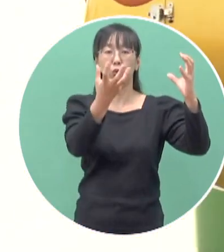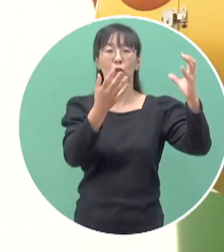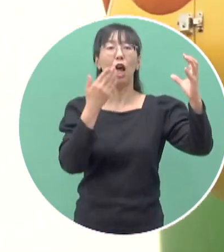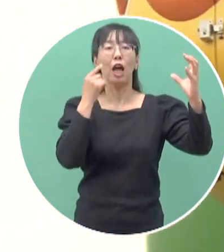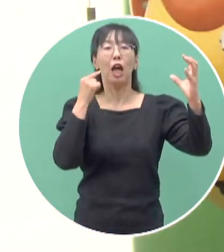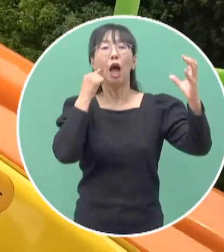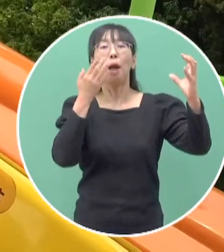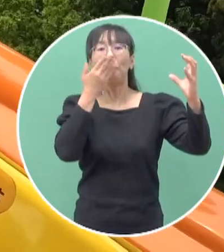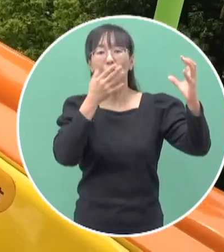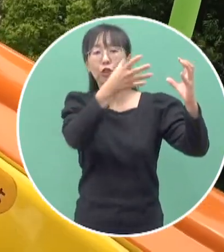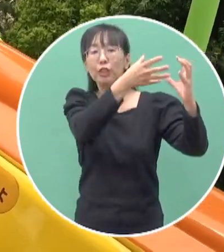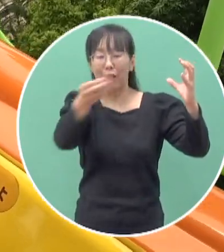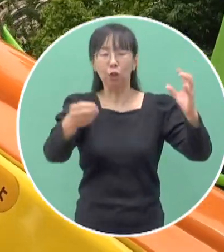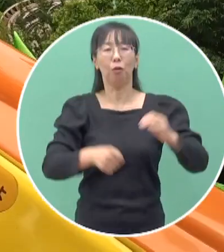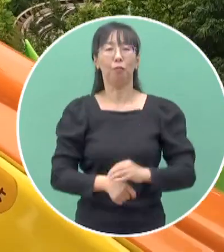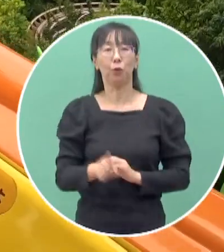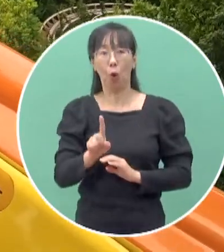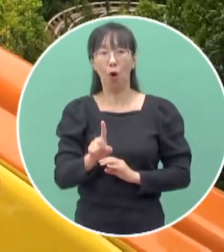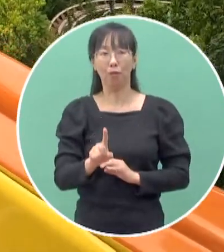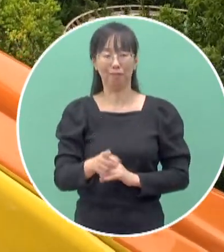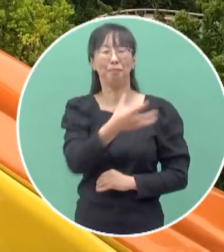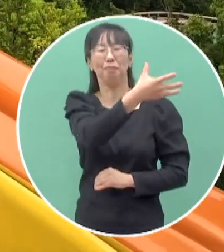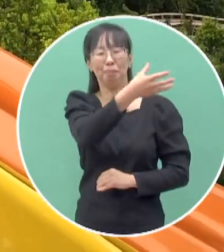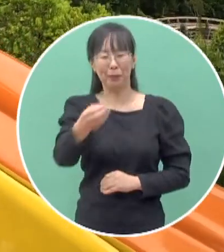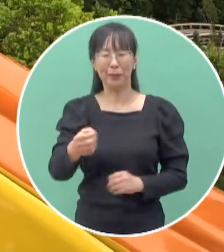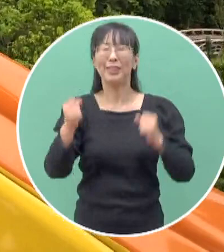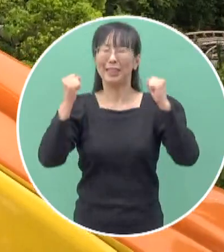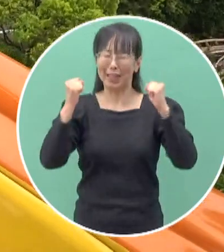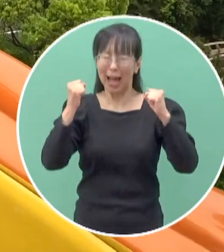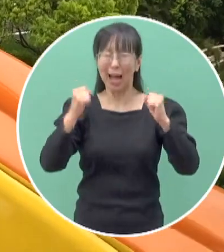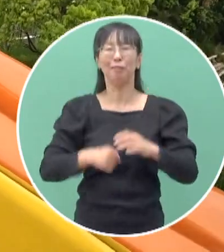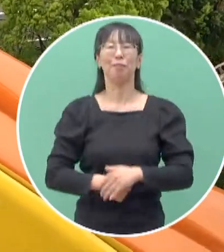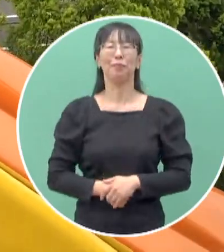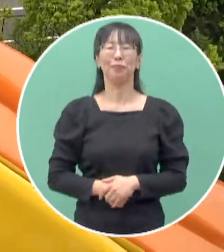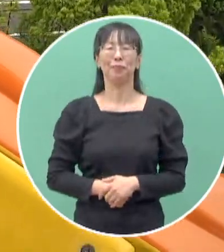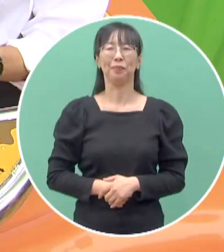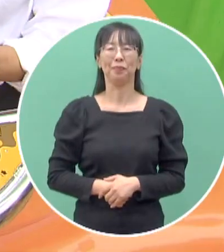ット。 いけるかな。 もっとね。 おー、や